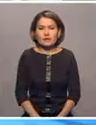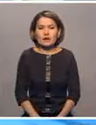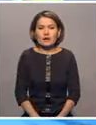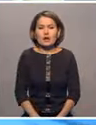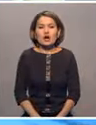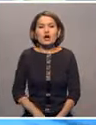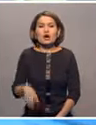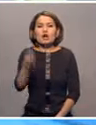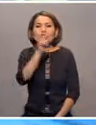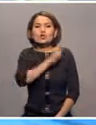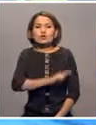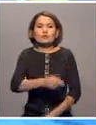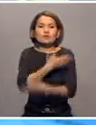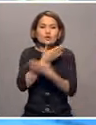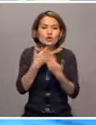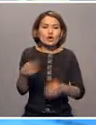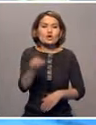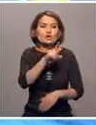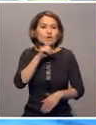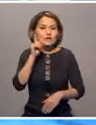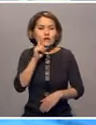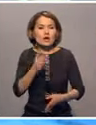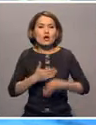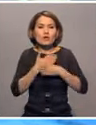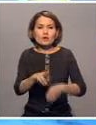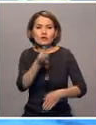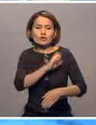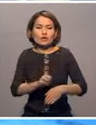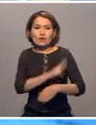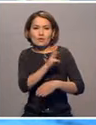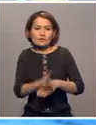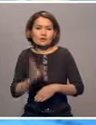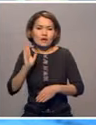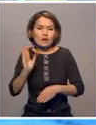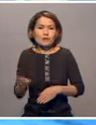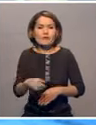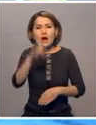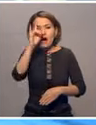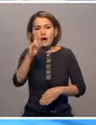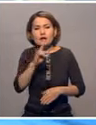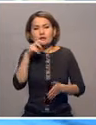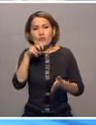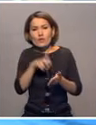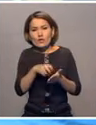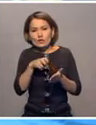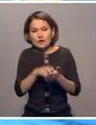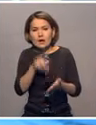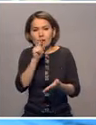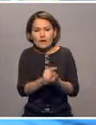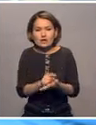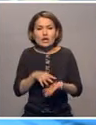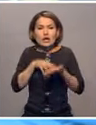Жұмыссыз жүрген ауыл жастары жұмысқа орналастырылады. Ол үшін жас маман өзінің тұрғылықты жеріндегі Қазпошта филиалына барып өтініш білдіруі